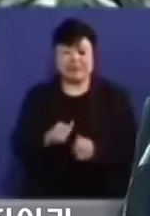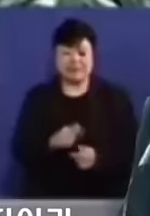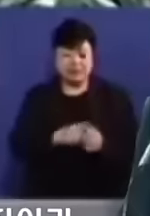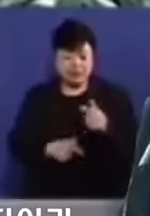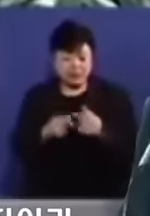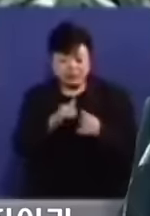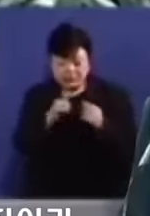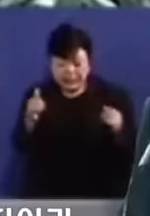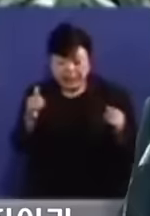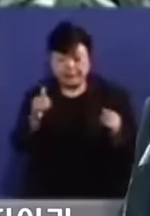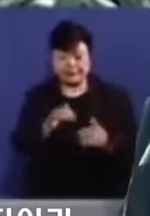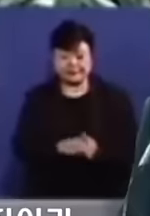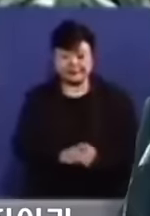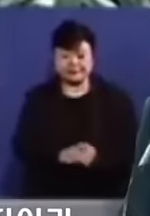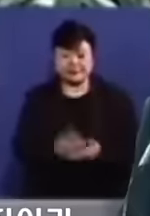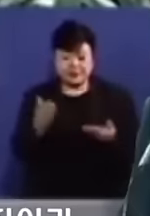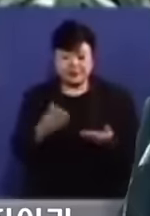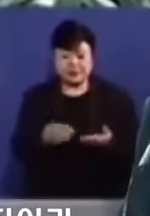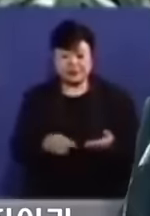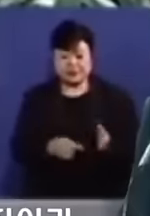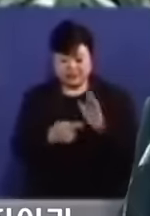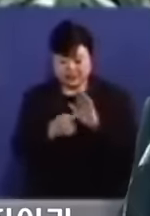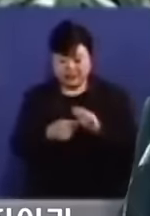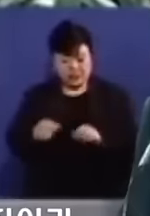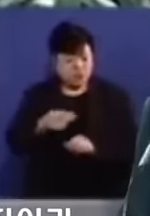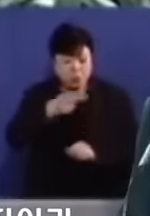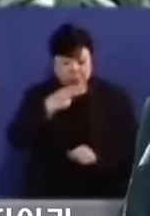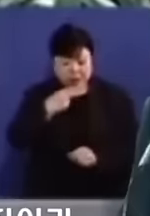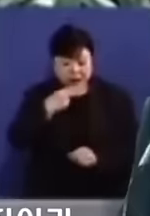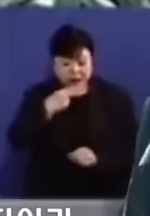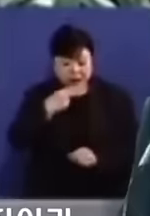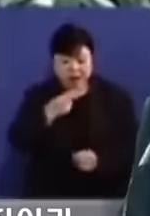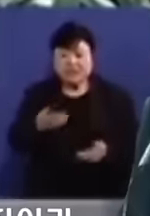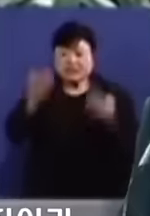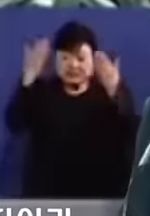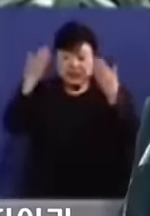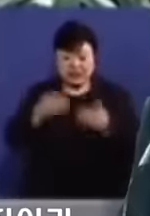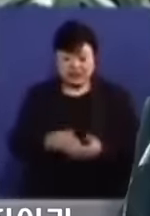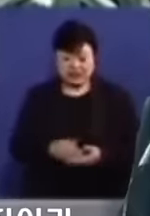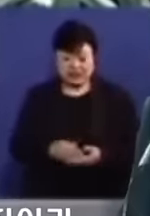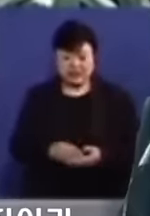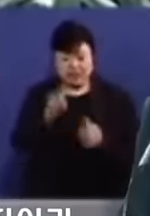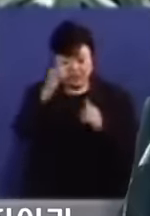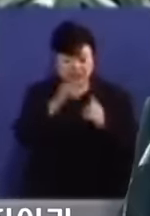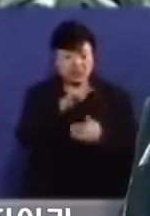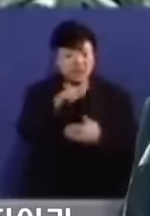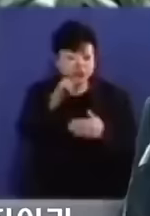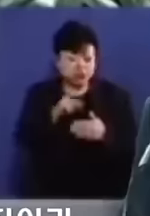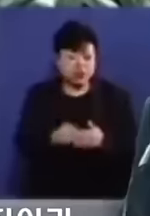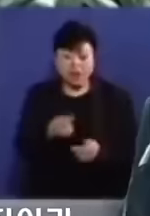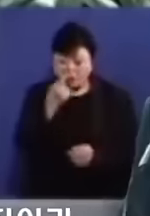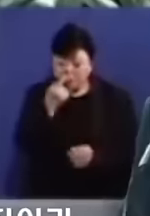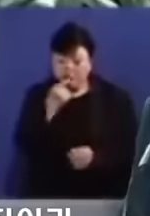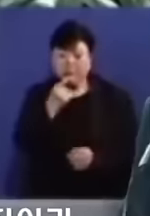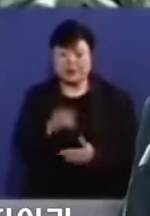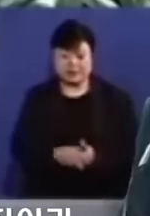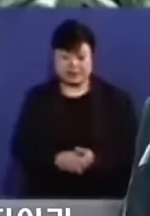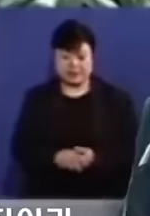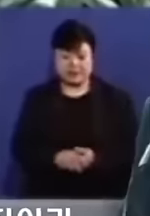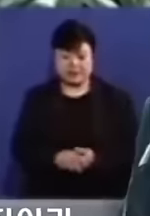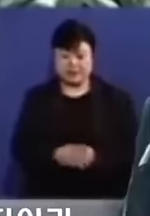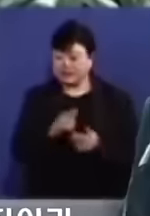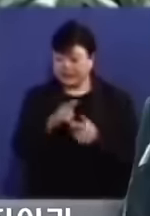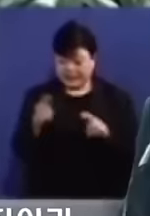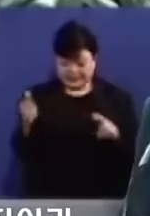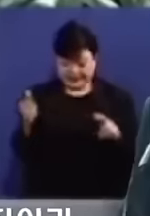인간 역사 속에 들어와서 일하지 않는다. 지나간 일을 우리는 역사적으로 배울 따름이라고 하는데 저는